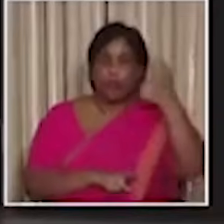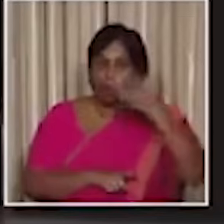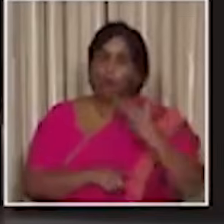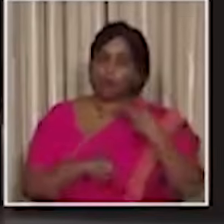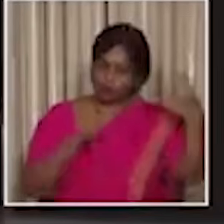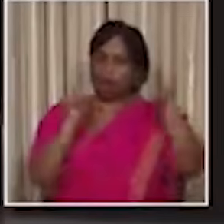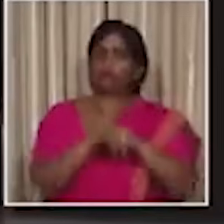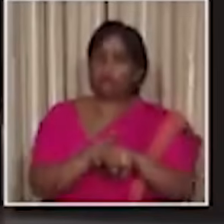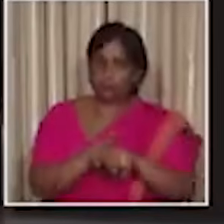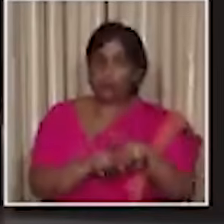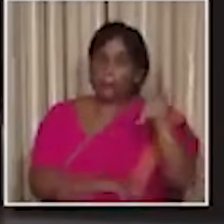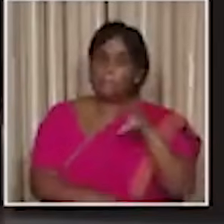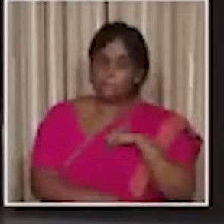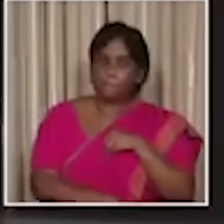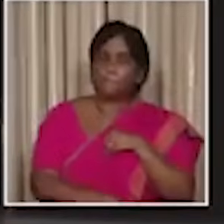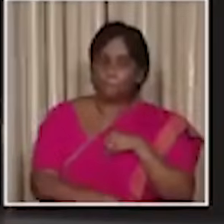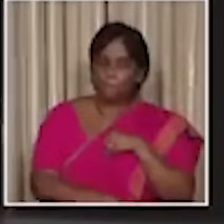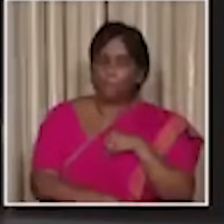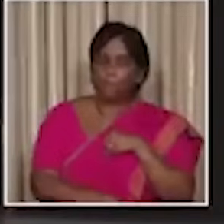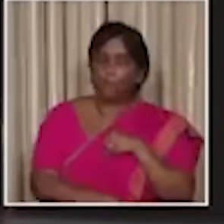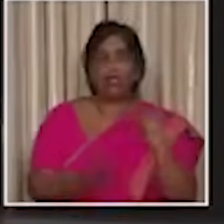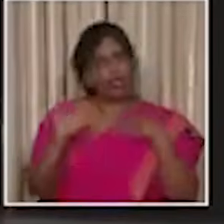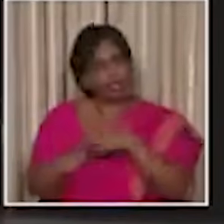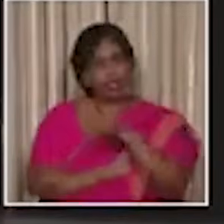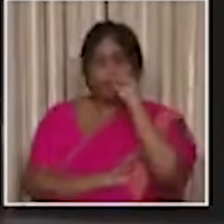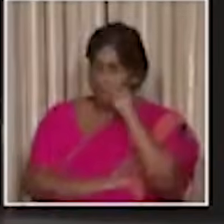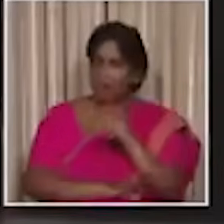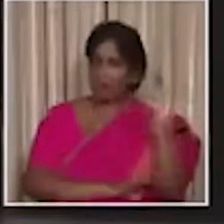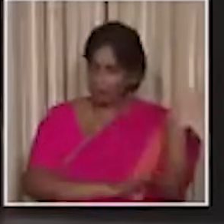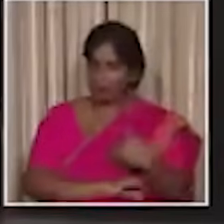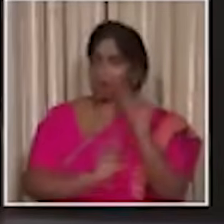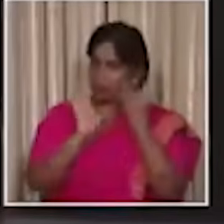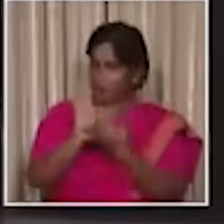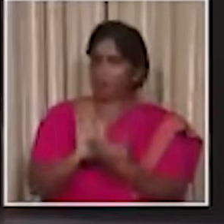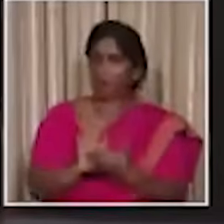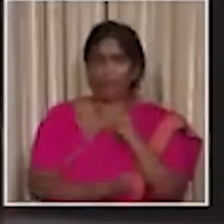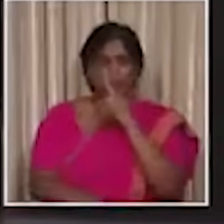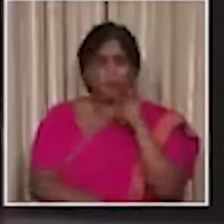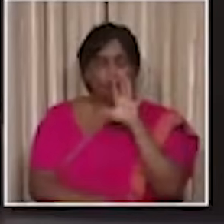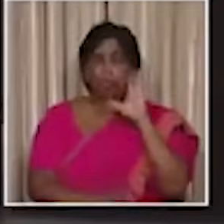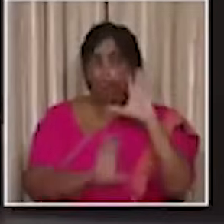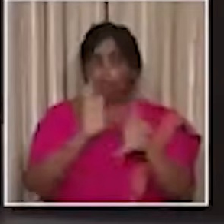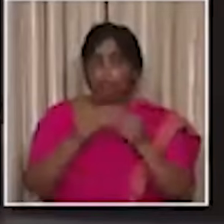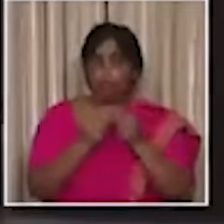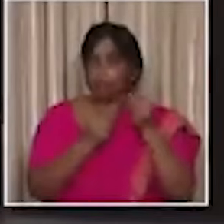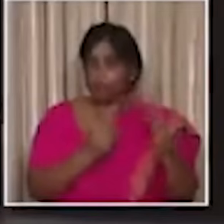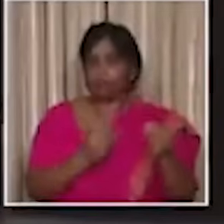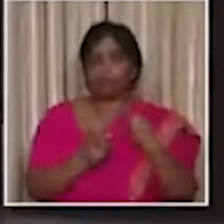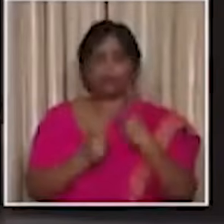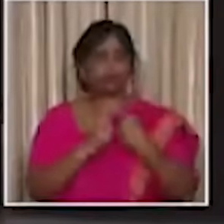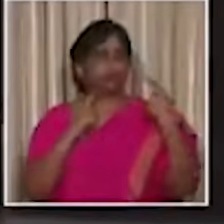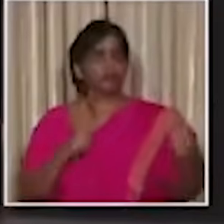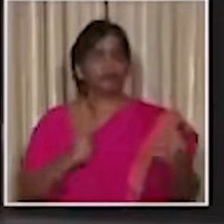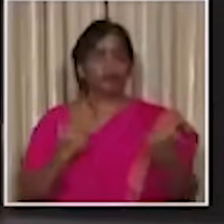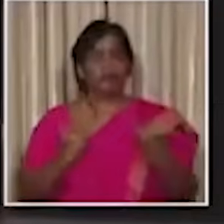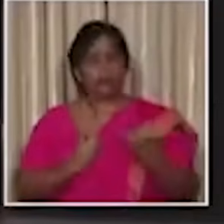එන්නම්. ඔබතුමා පිළිගන්න. ඇතුළට එන්න අපි පෙන්වන්න. මේ වැරදි විදියට දෙන තොරතුරු අපි දෙපැත්තෙන්ම වැරදි